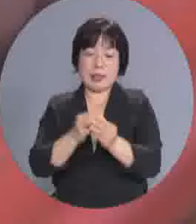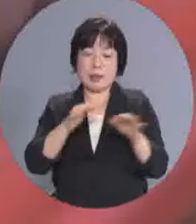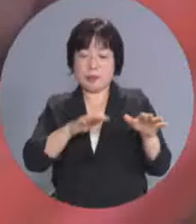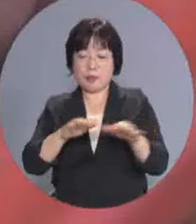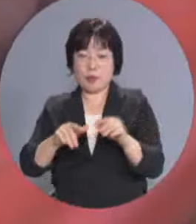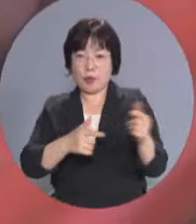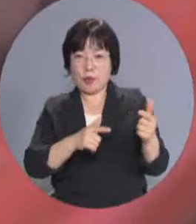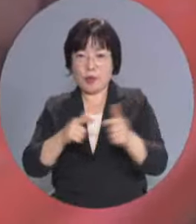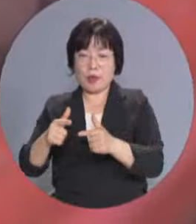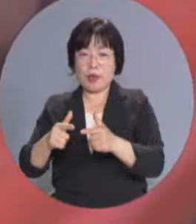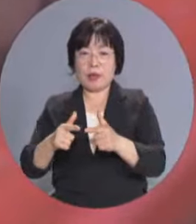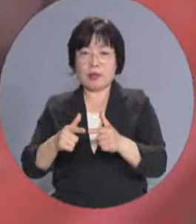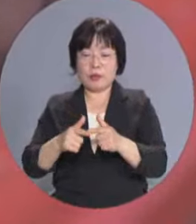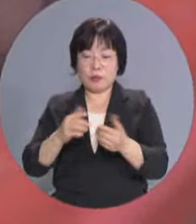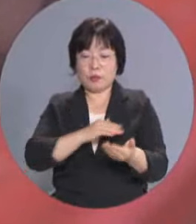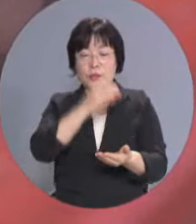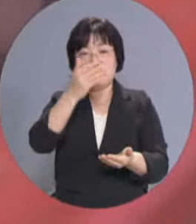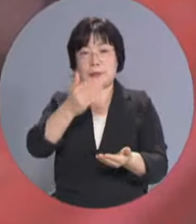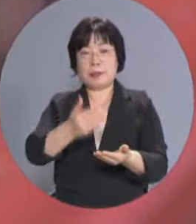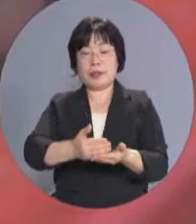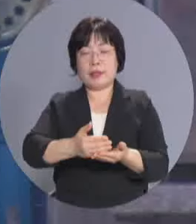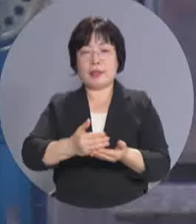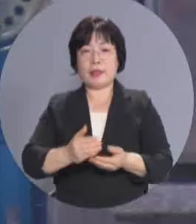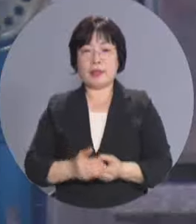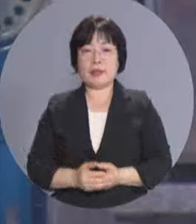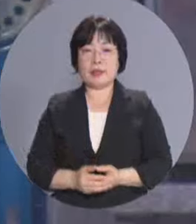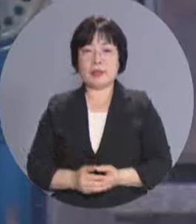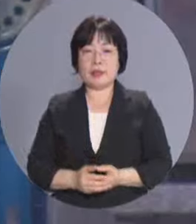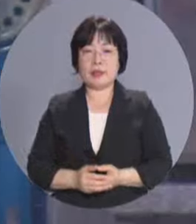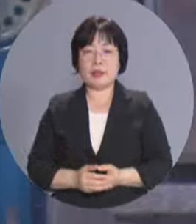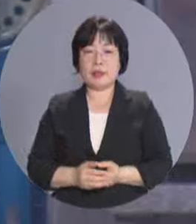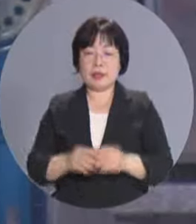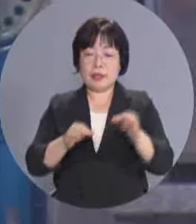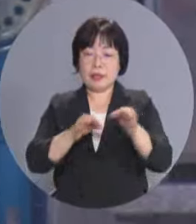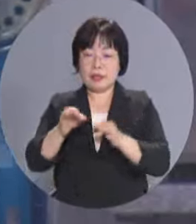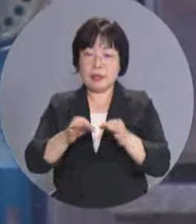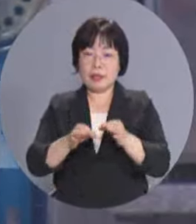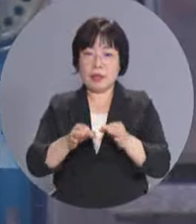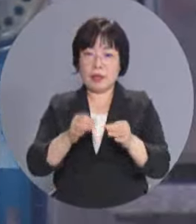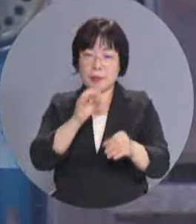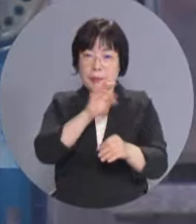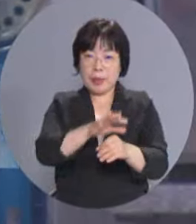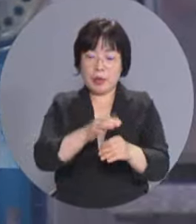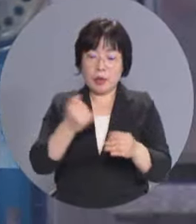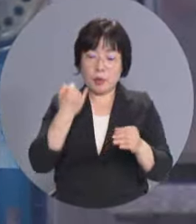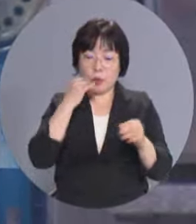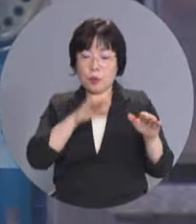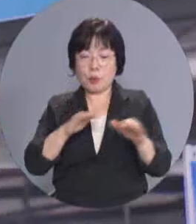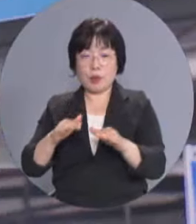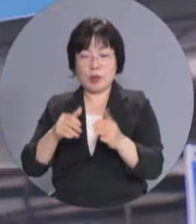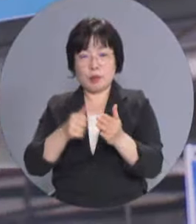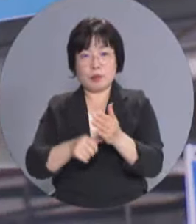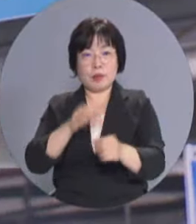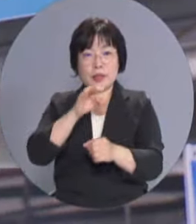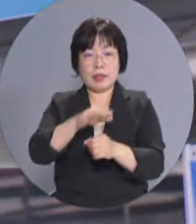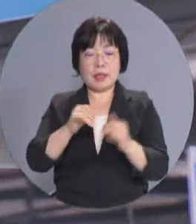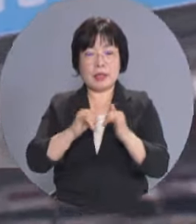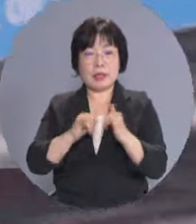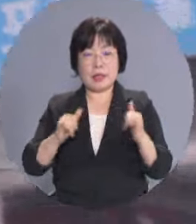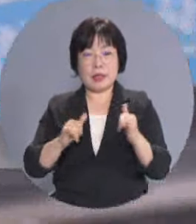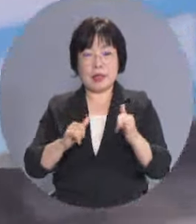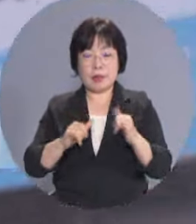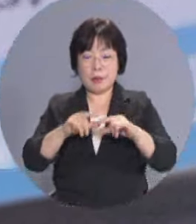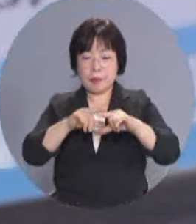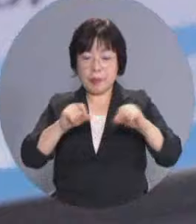생선까지 싱싱한 수산물로 넘쳐납니다. 이곳에서 국산 수산물이나 수산물 가공품을 사는 소비자는